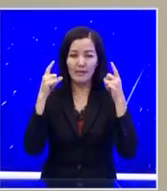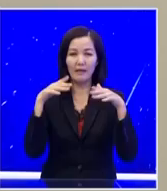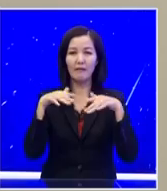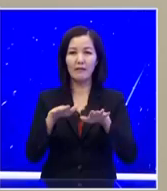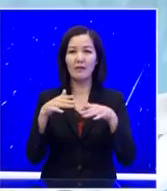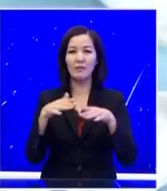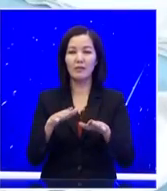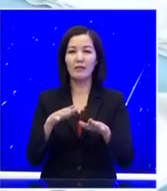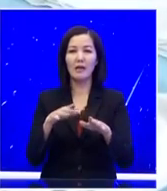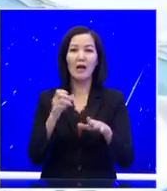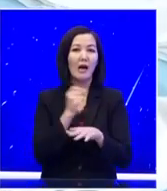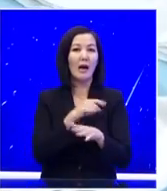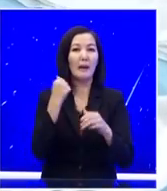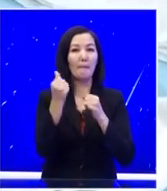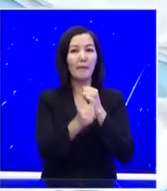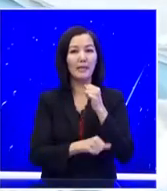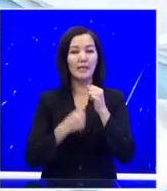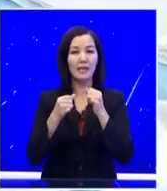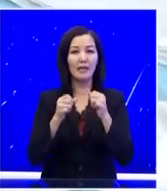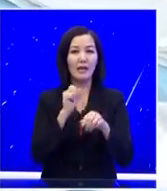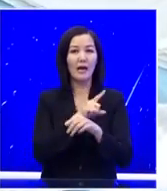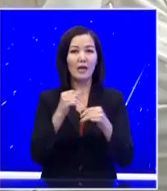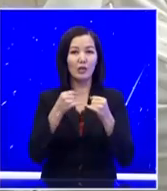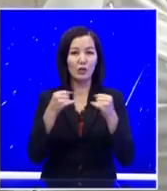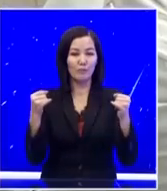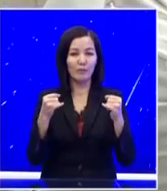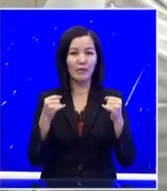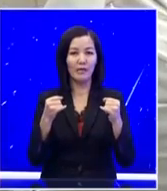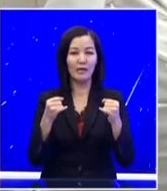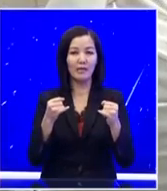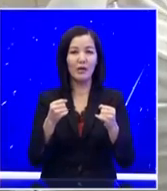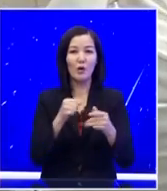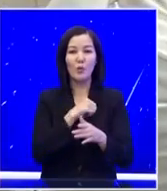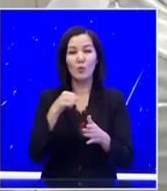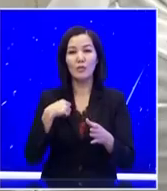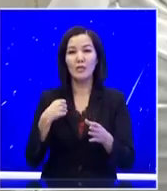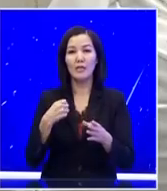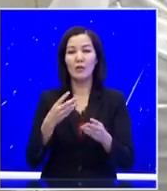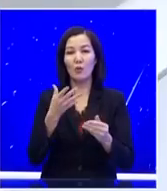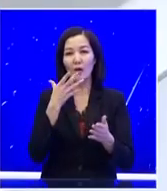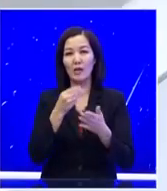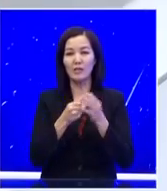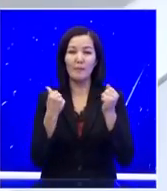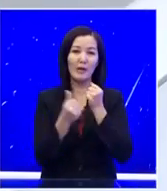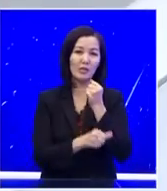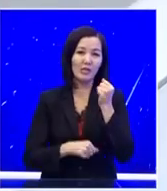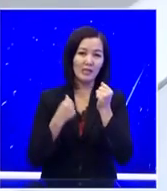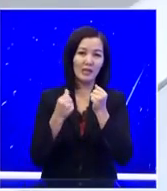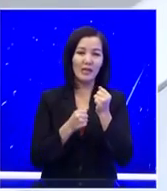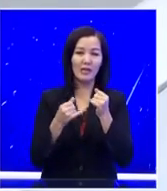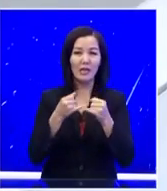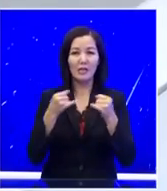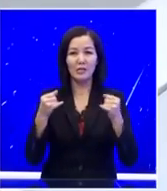бәтестен, ақ жіппен, ырымдап. Ешкім нұсқау бермепті, демеуші де демепті. Сандықтарындағысын шығарған. Сабақты ине